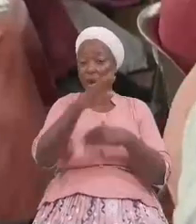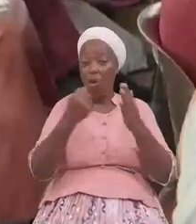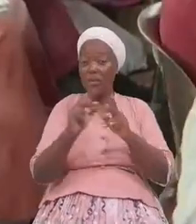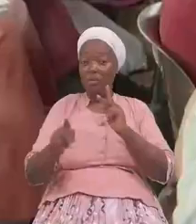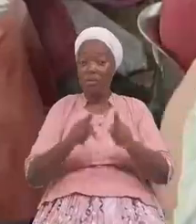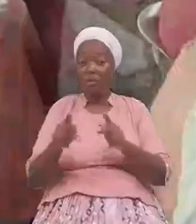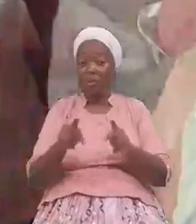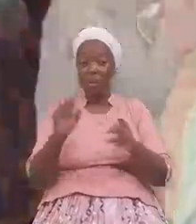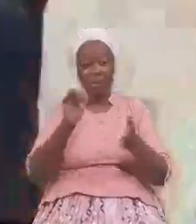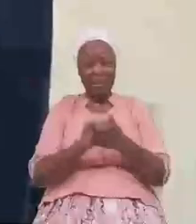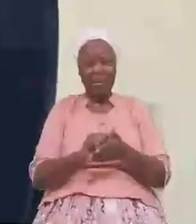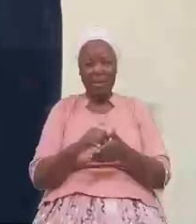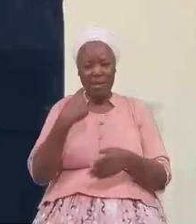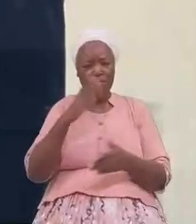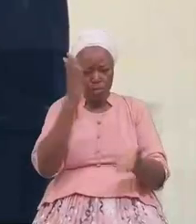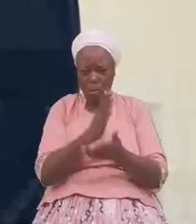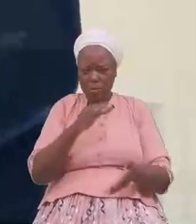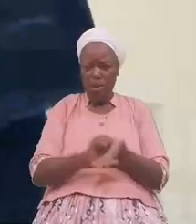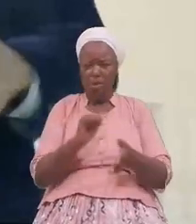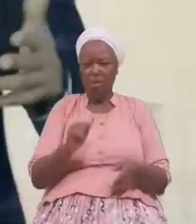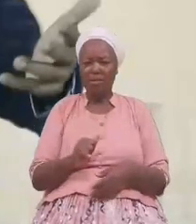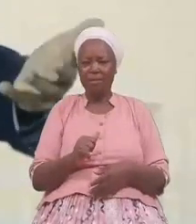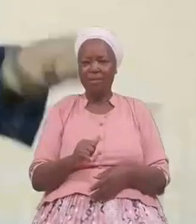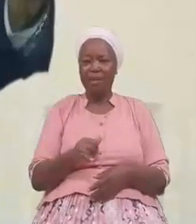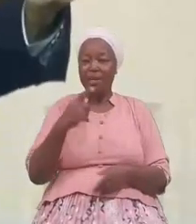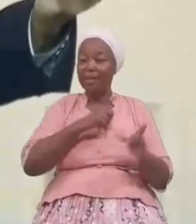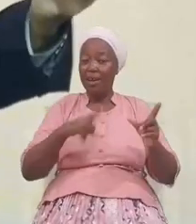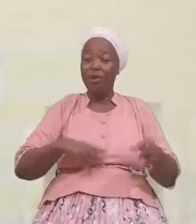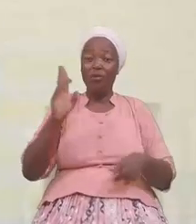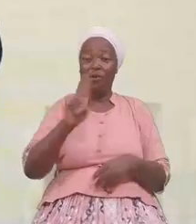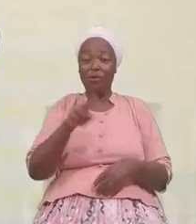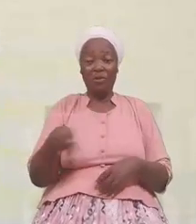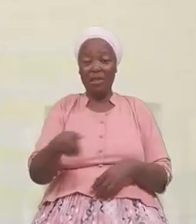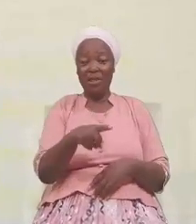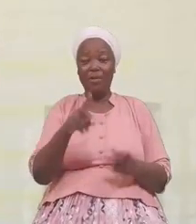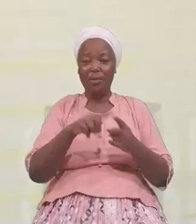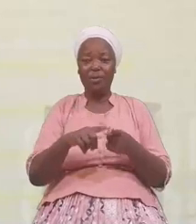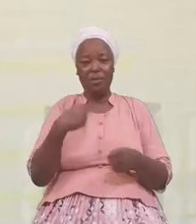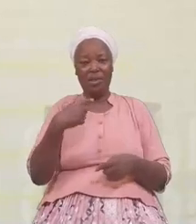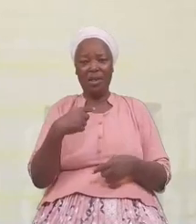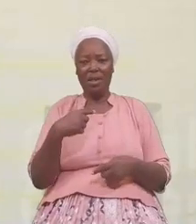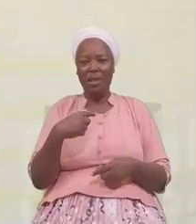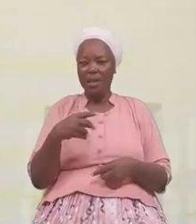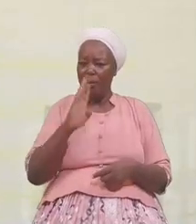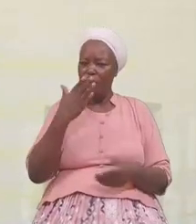Ceux qui disent, arrête, le Saint va les utiliser pour dire, prends courage.